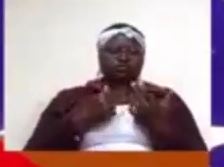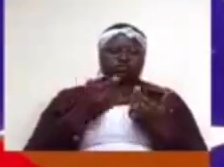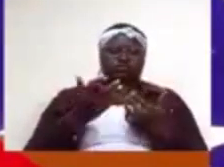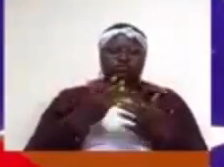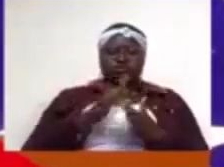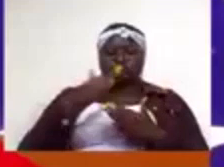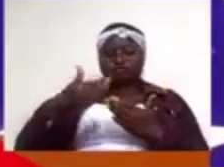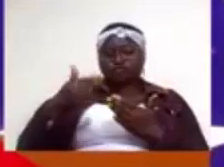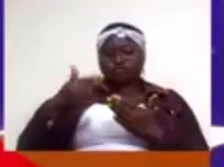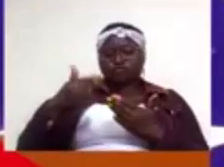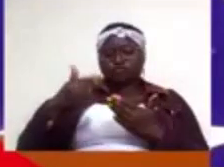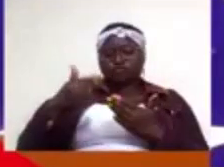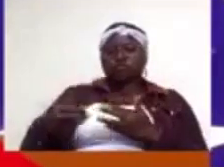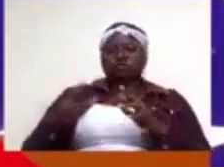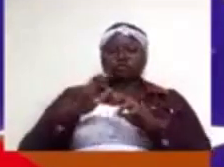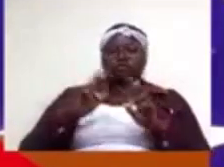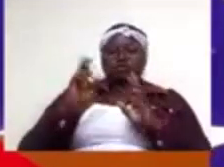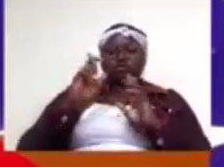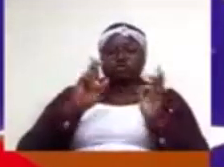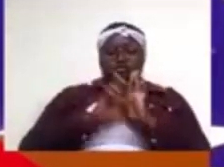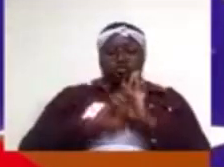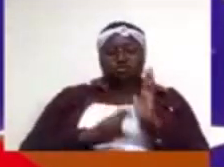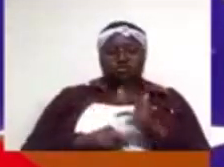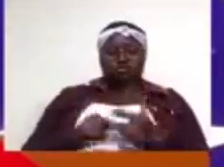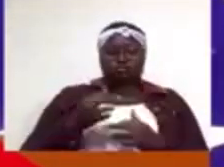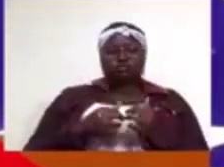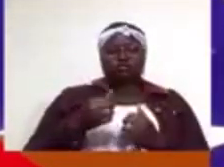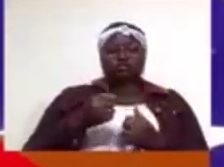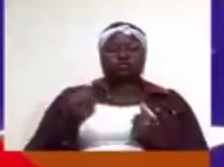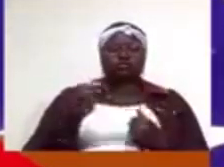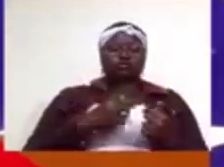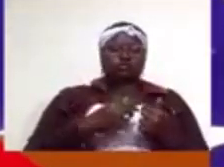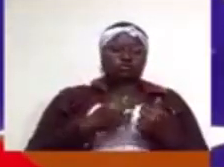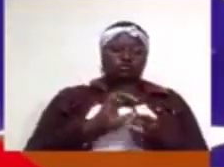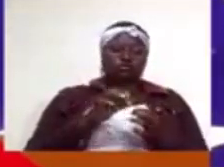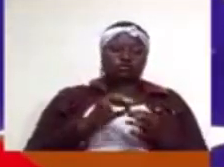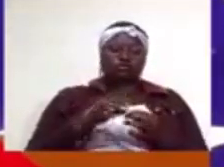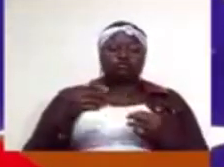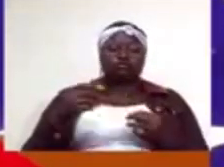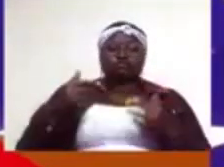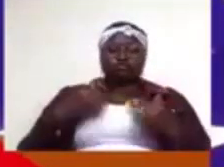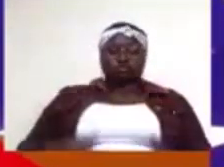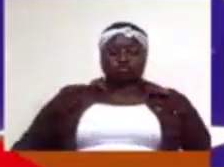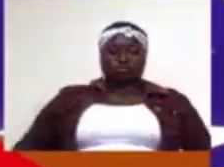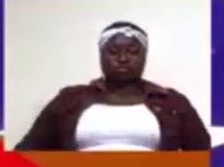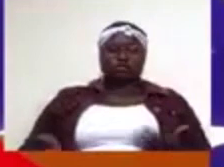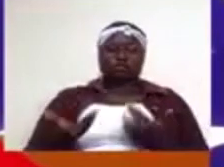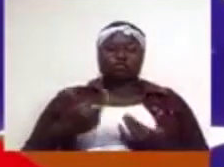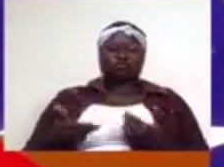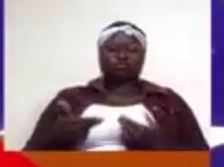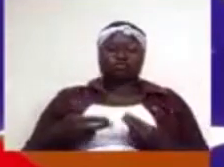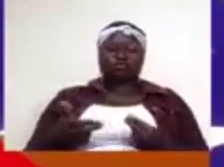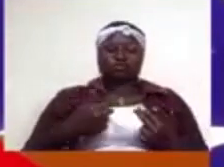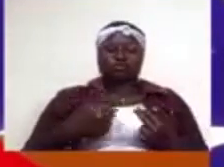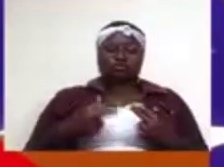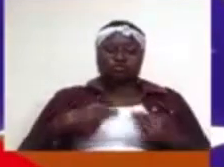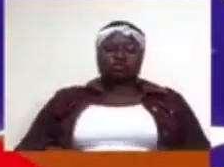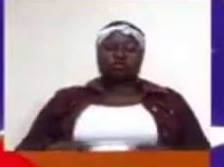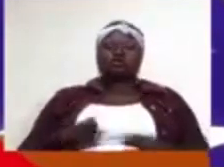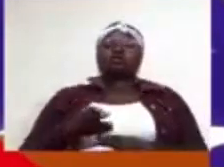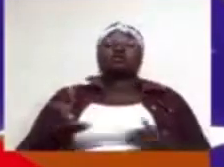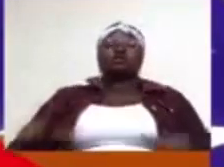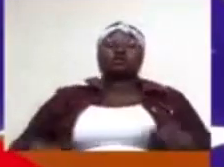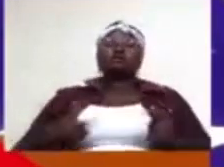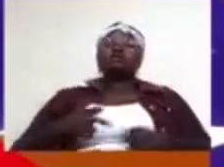respect. No kamenya ati riri, oko we mundu human being. Humanity yugaga ati riri, ati muoyo ni